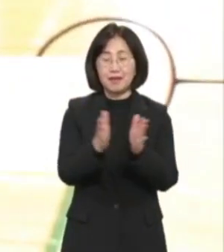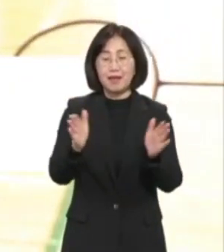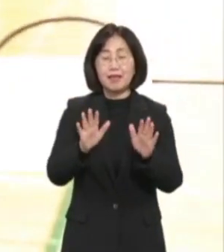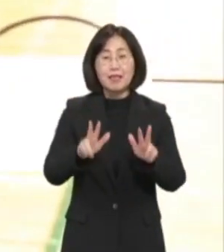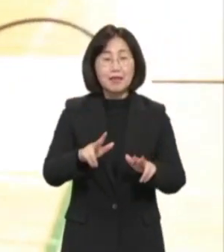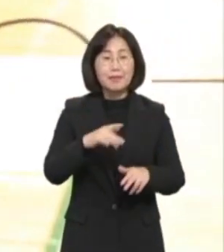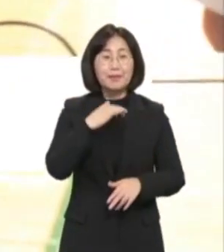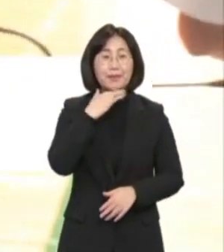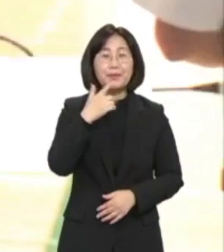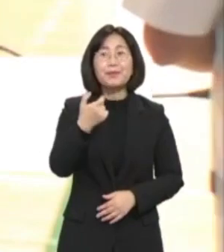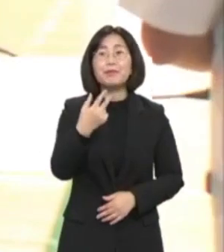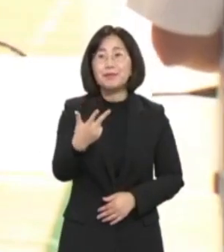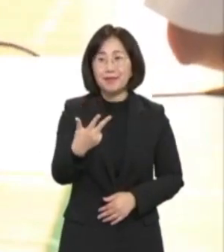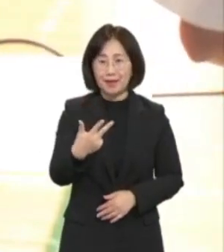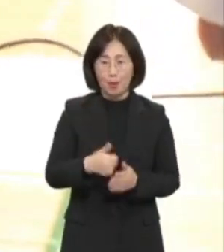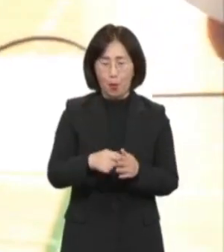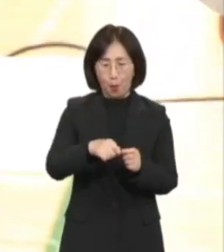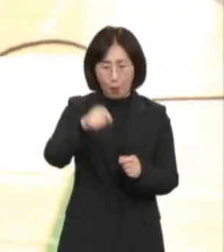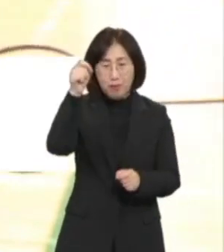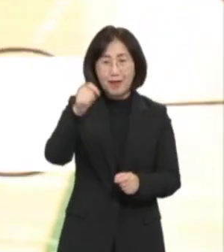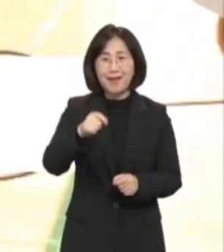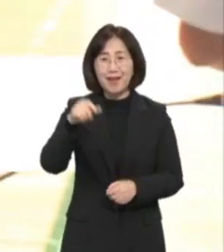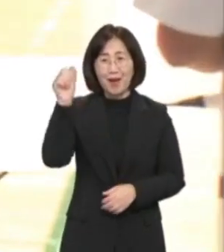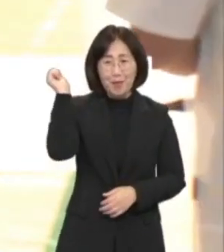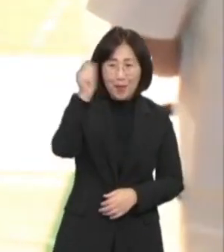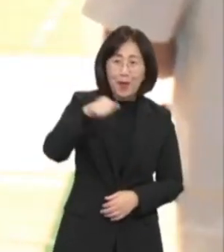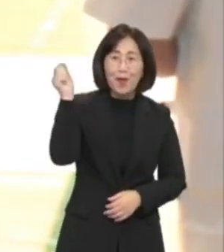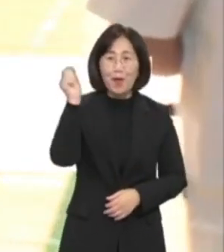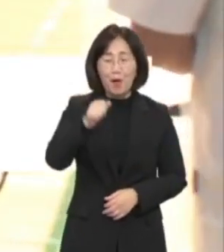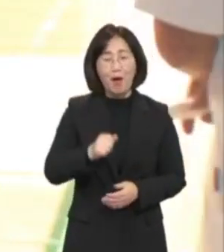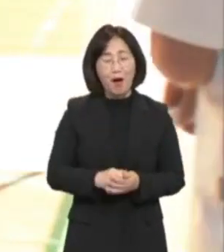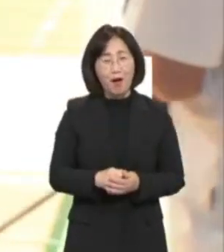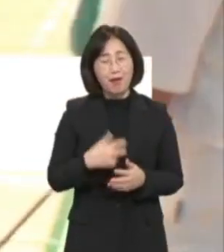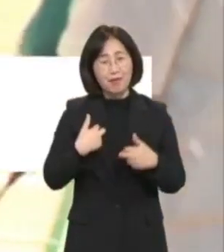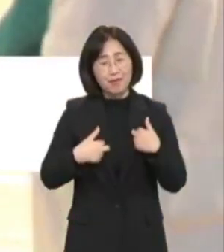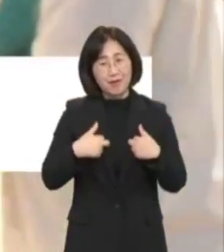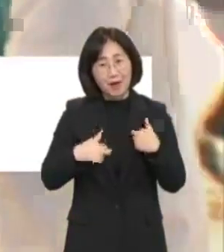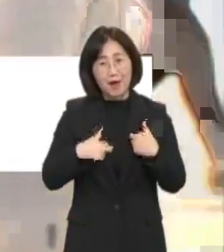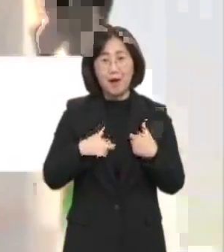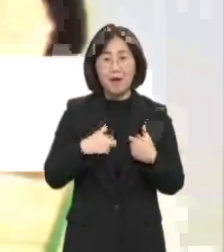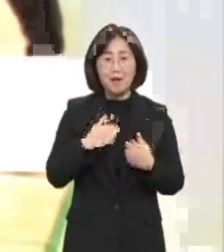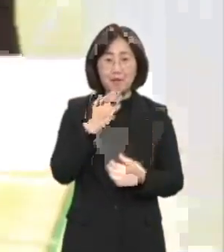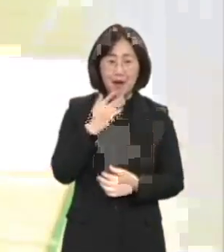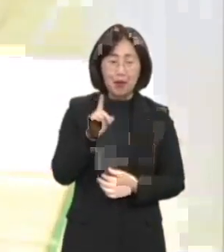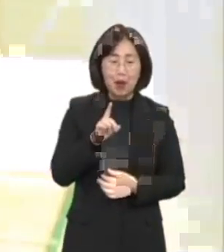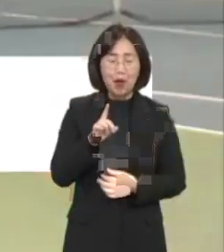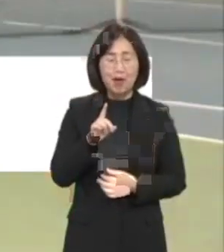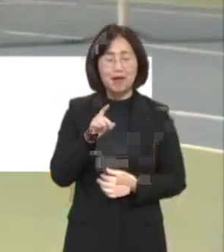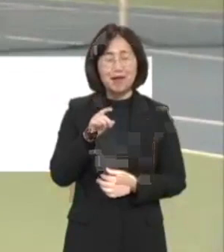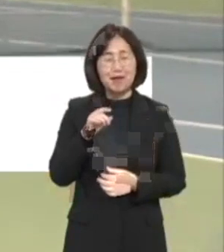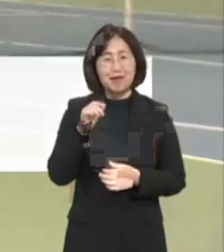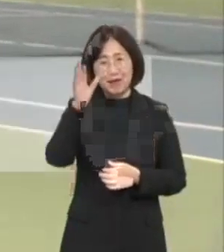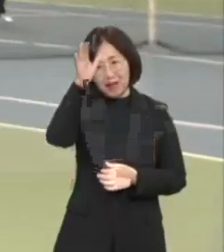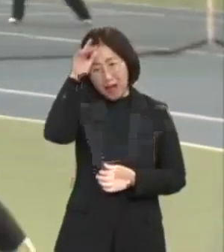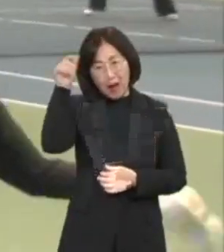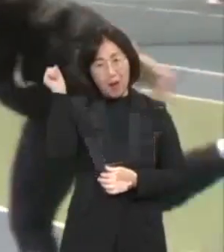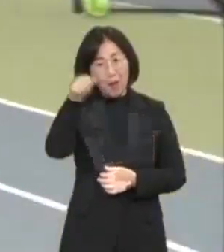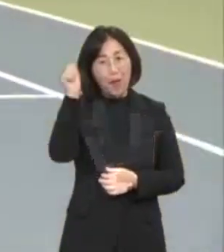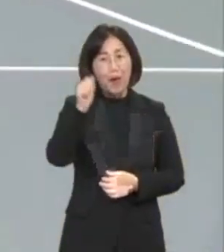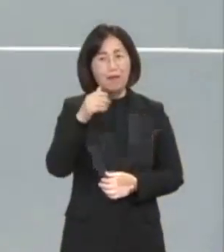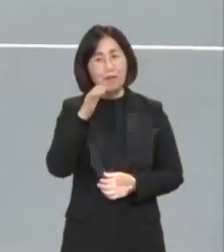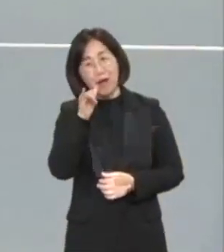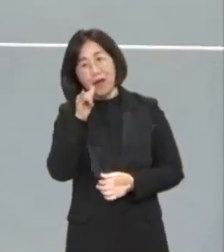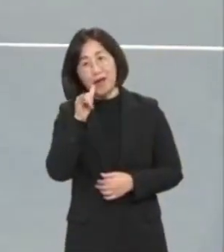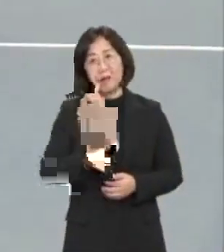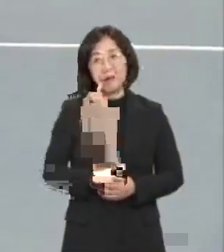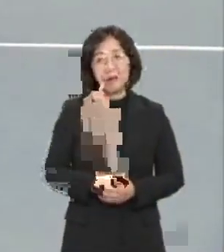67이니까 오래됐는데도 계속 즐길 수 있는 것은 그만큼 이제 매력이 있는 스포츠다. 테니스